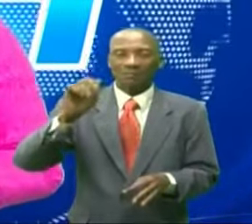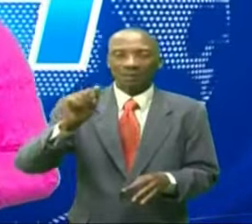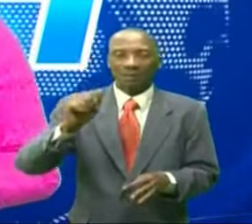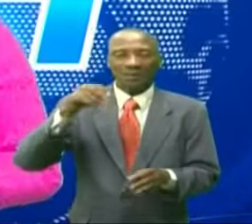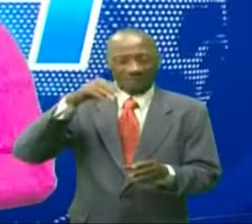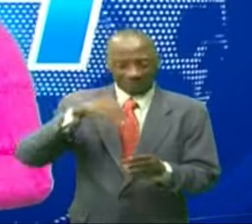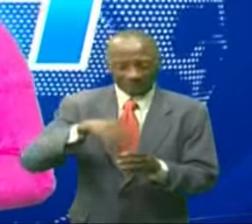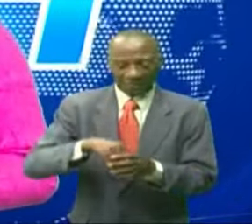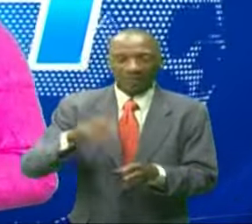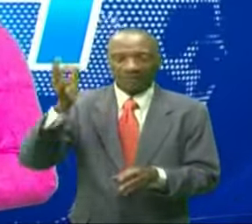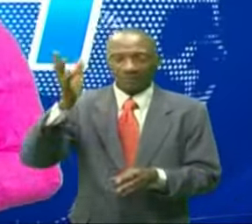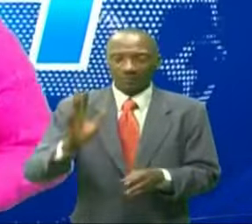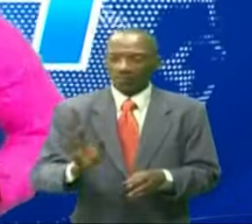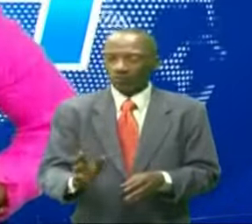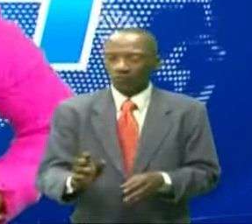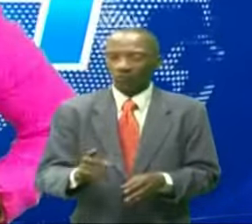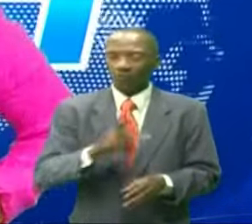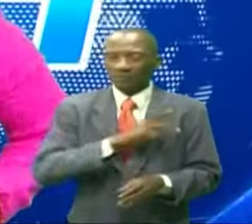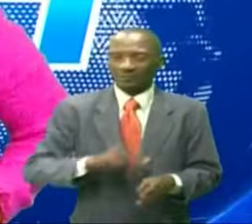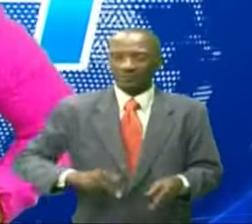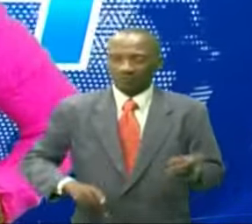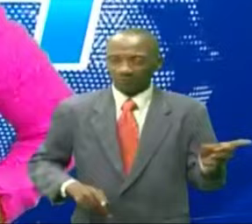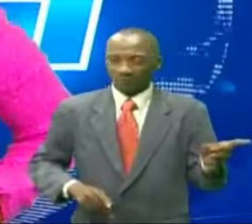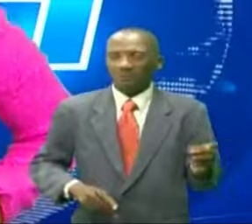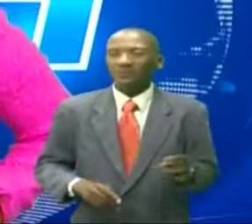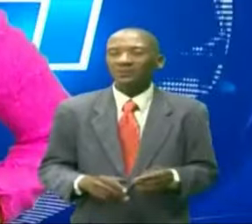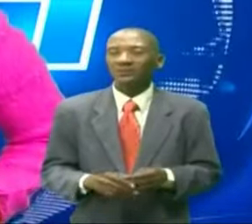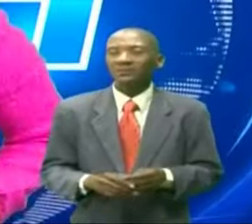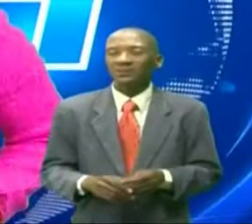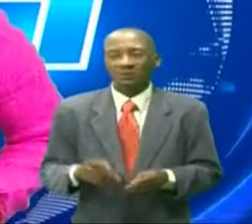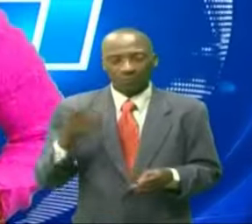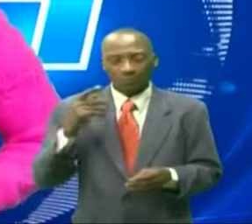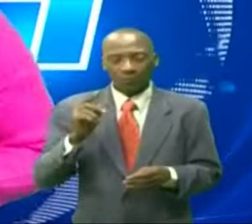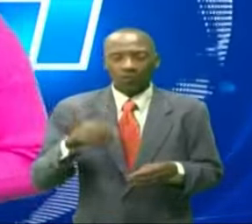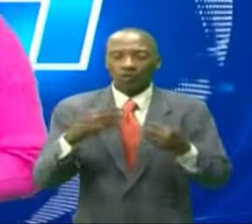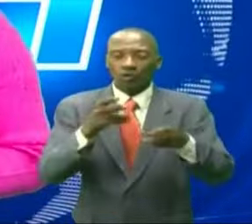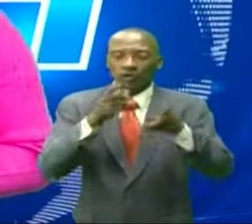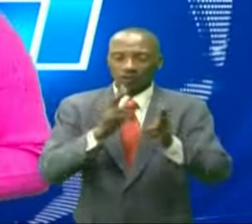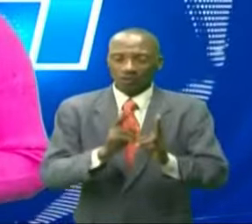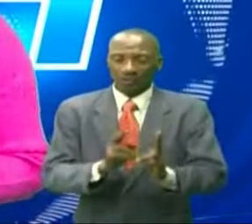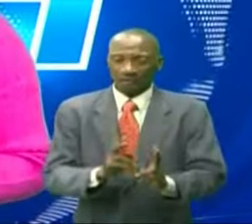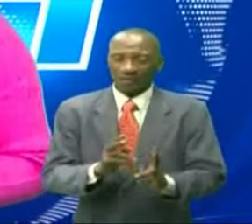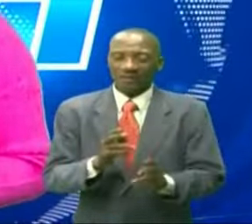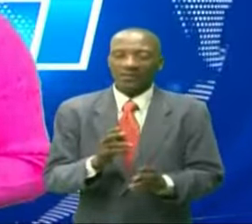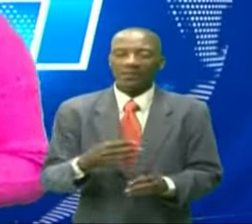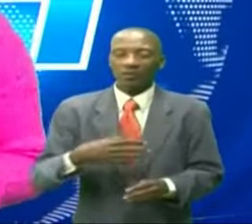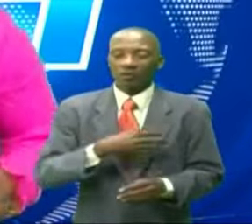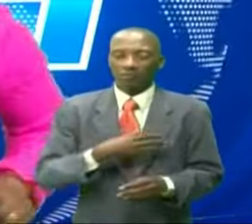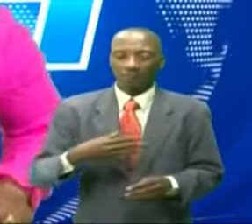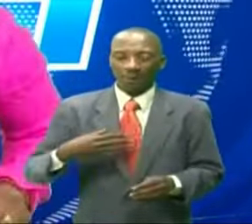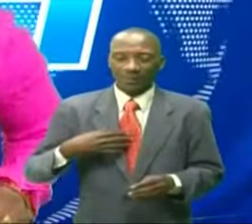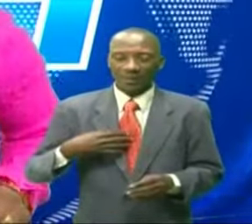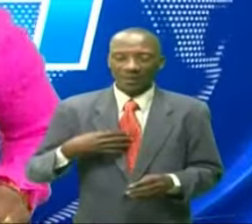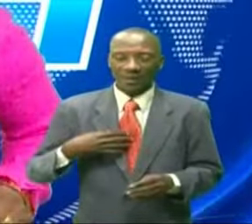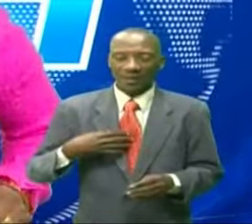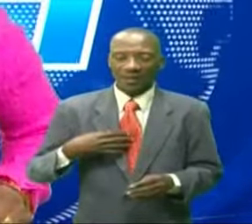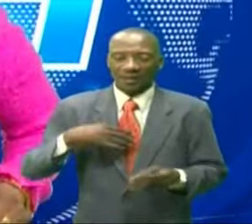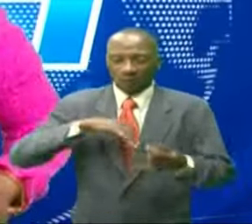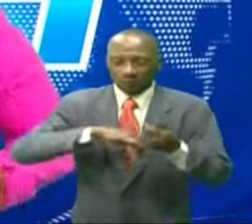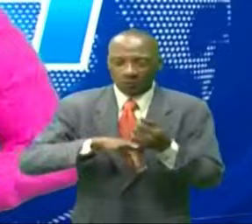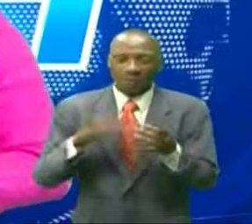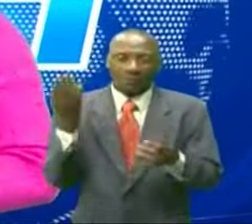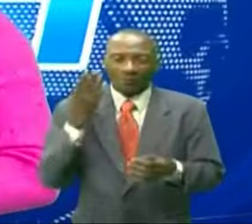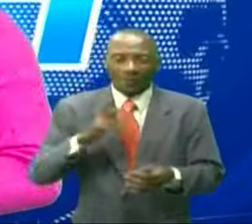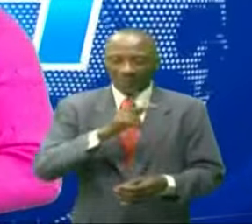à Maman Mwilu, épouse du chef spirituel de l'église kimbanguiste, pour sa bravoure et sa détermination pour